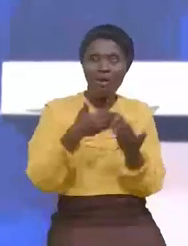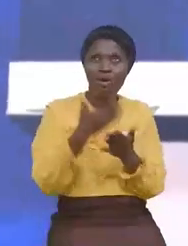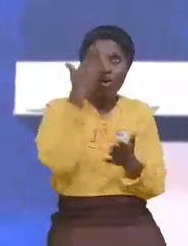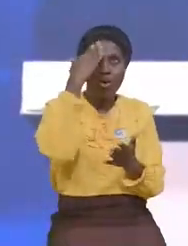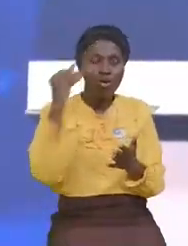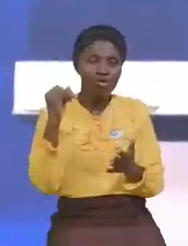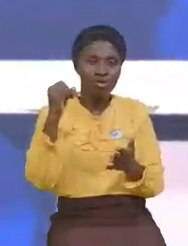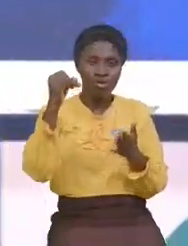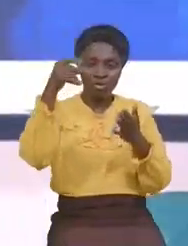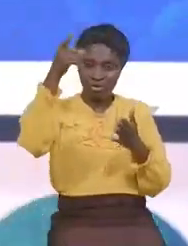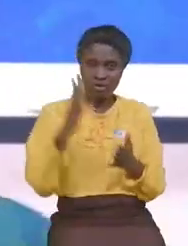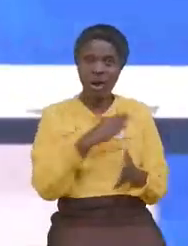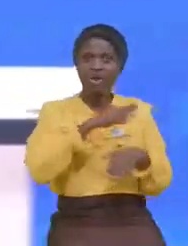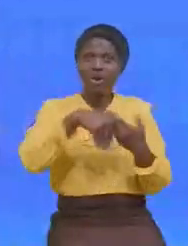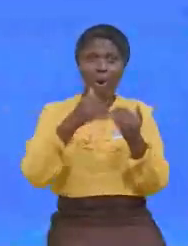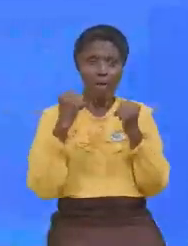omniprésent,